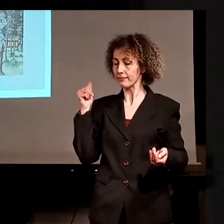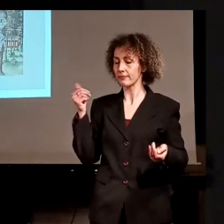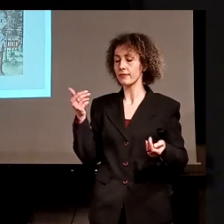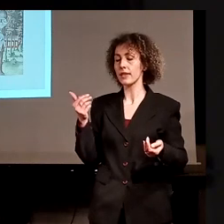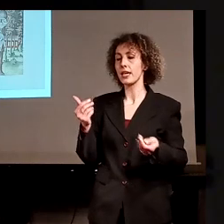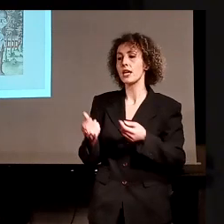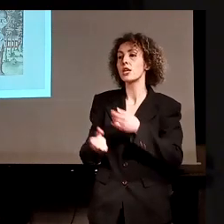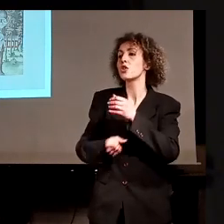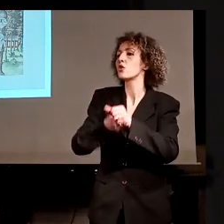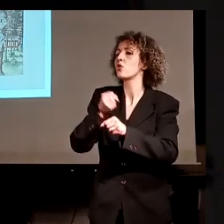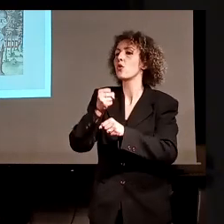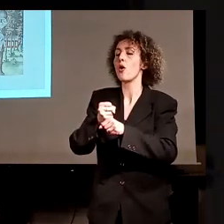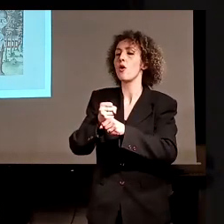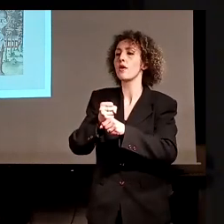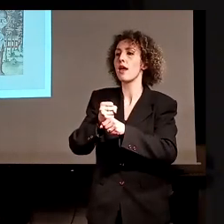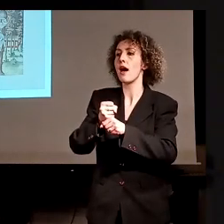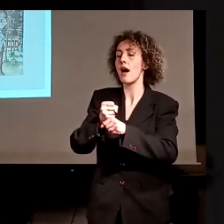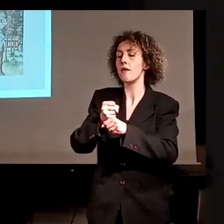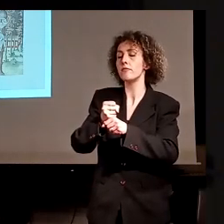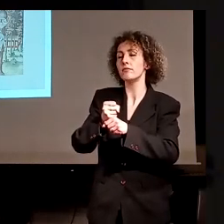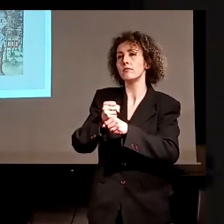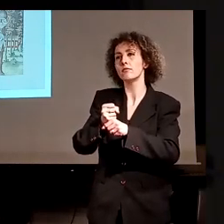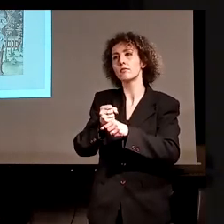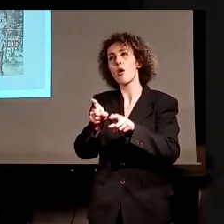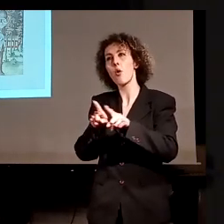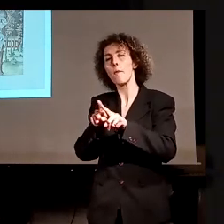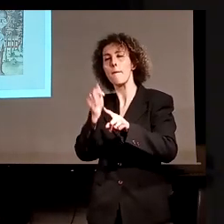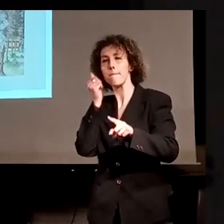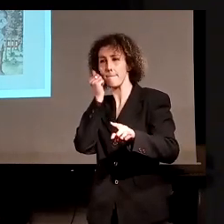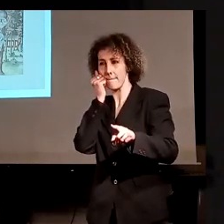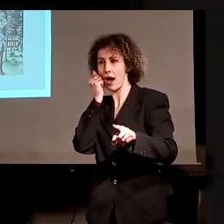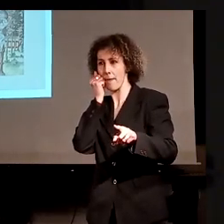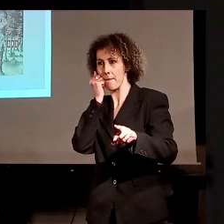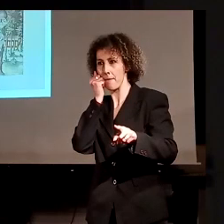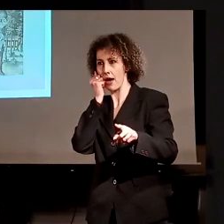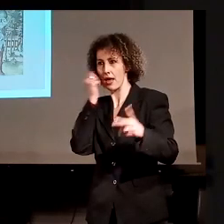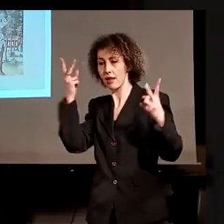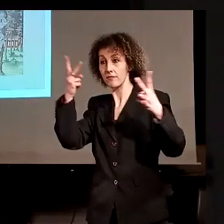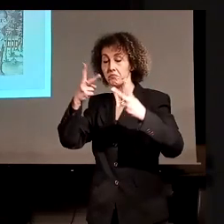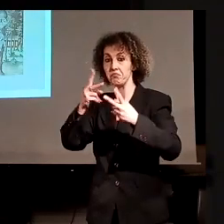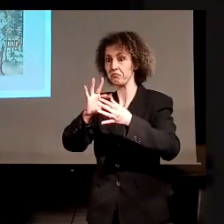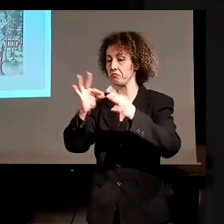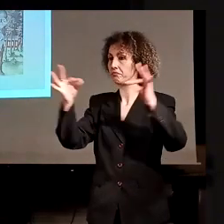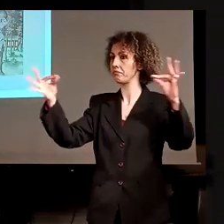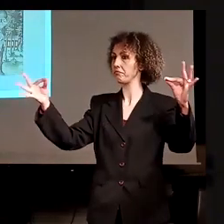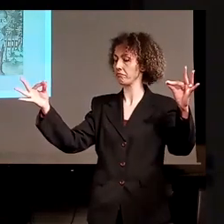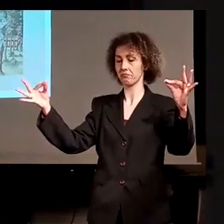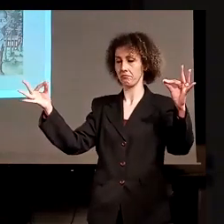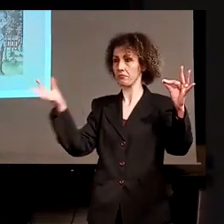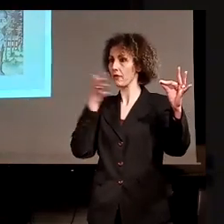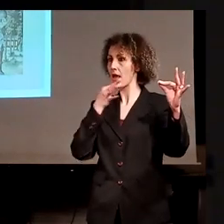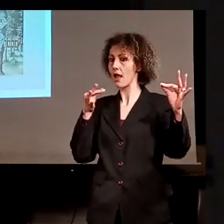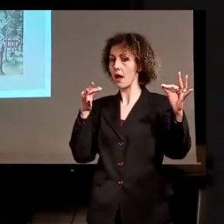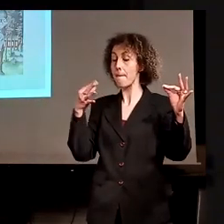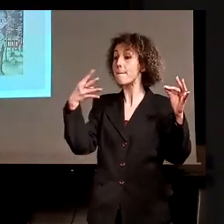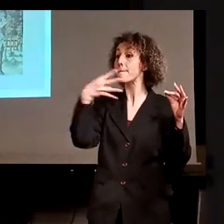la storia ma la verità l'idea è stu mena